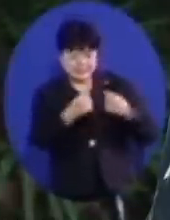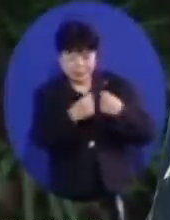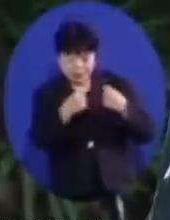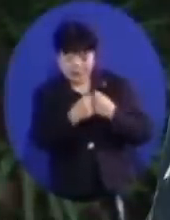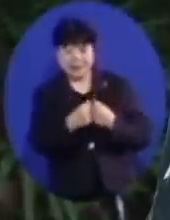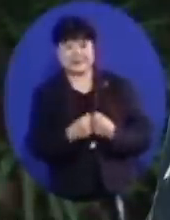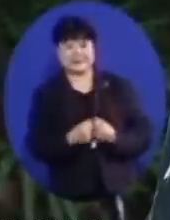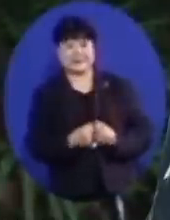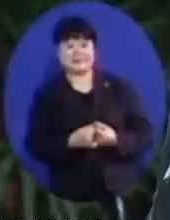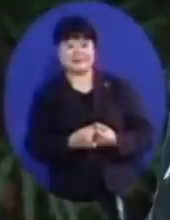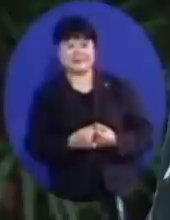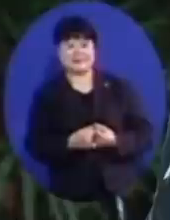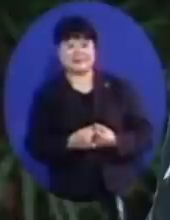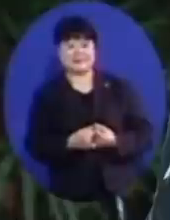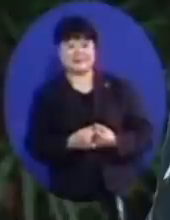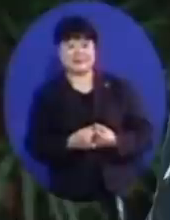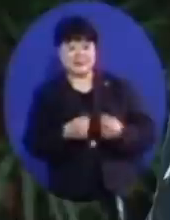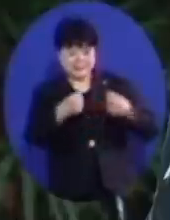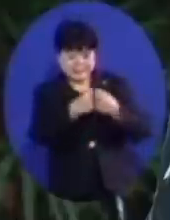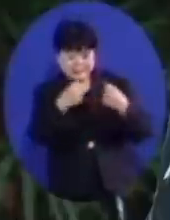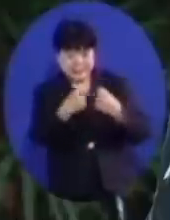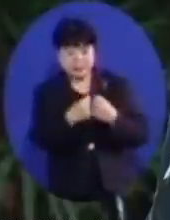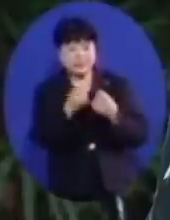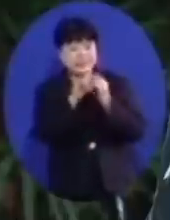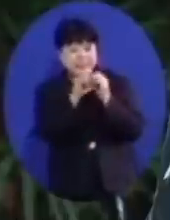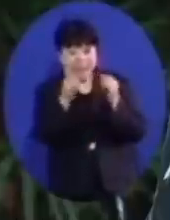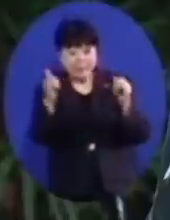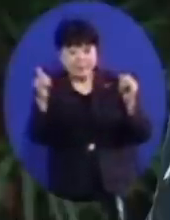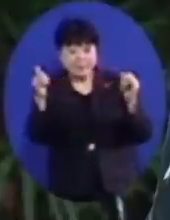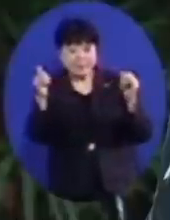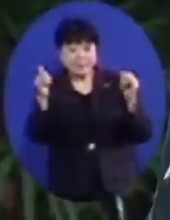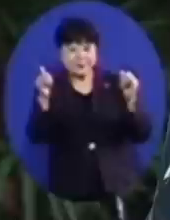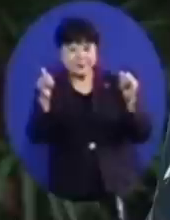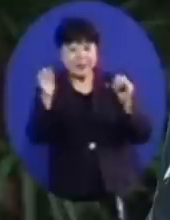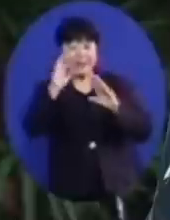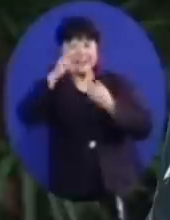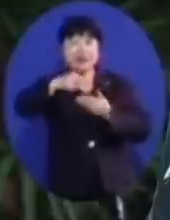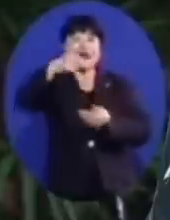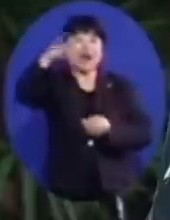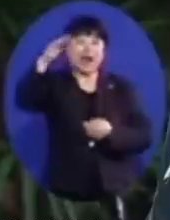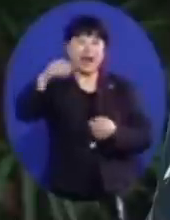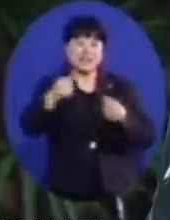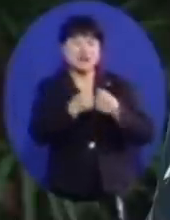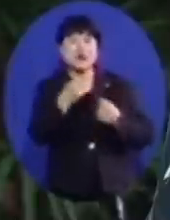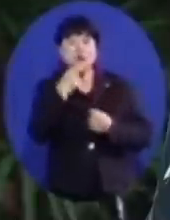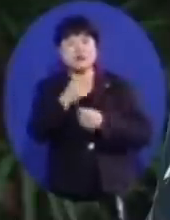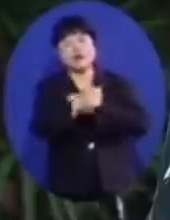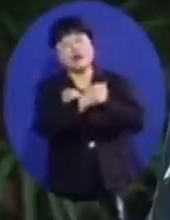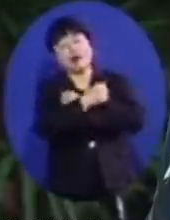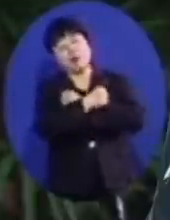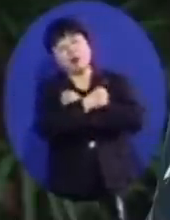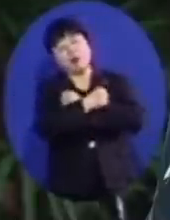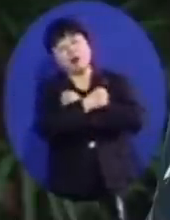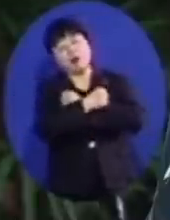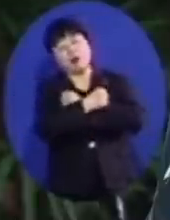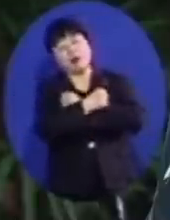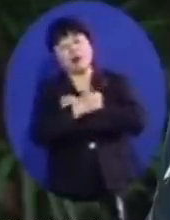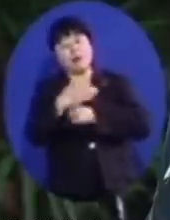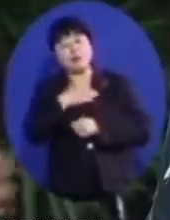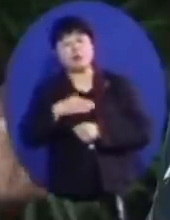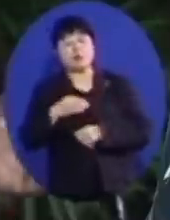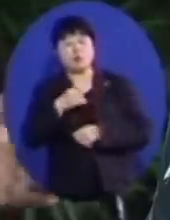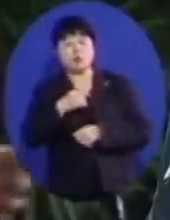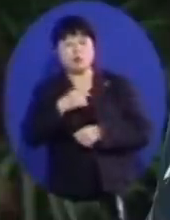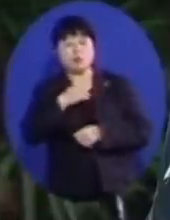돼요 싸우는 사람은 천국 가는 것이냐 안 싸우고 그냥 육신이 원하는